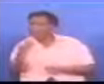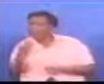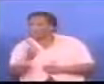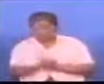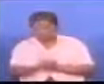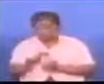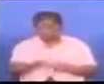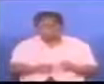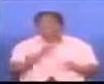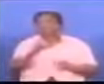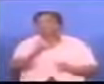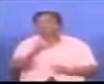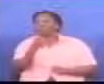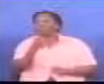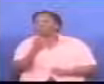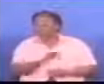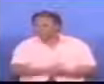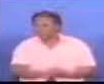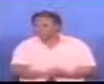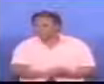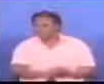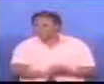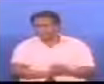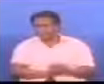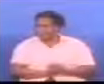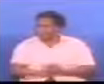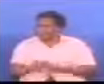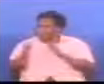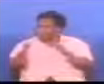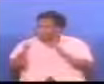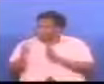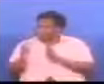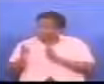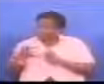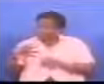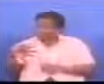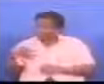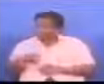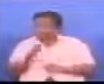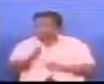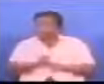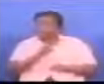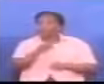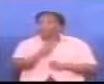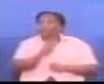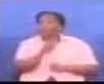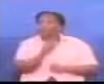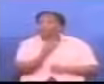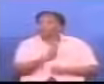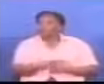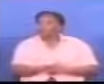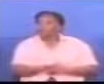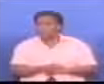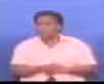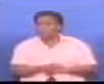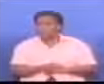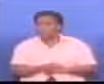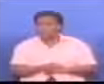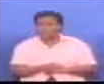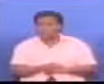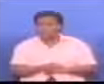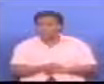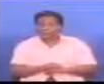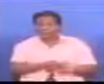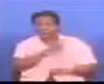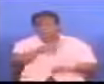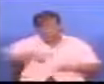awamu ya nne, Mheshimiwa Waziri, awamu ya nne, Mheshimiwa Rais wa sasa Magufuli alikuwa waziri